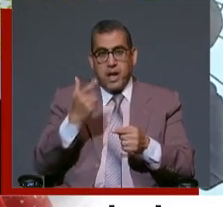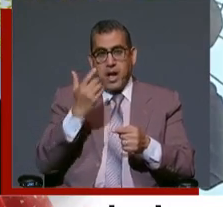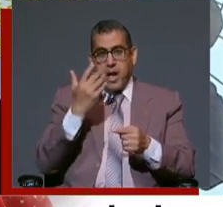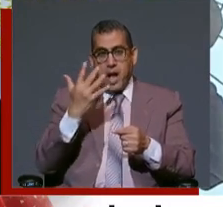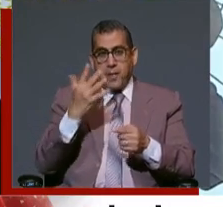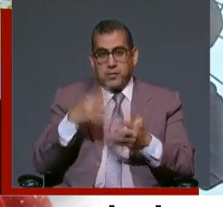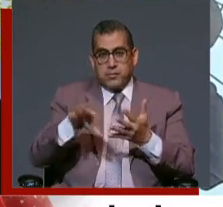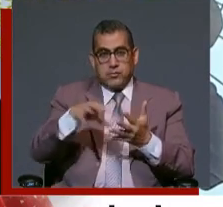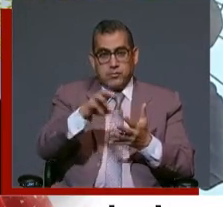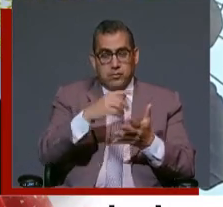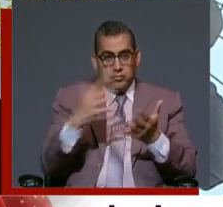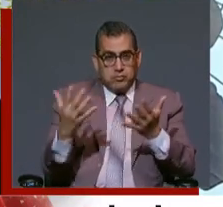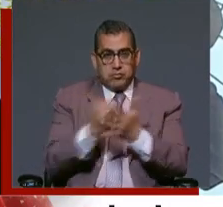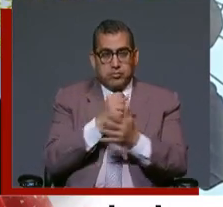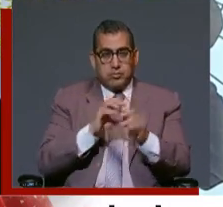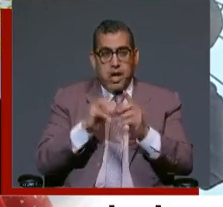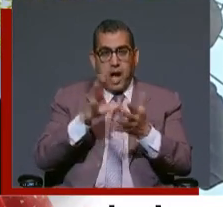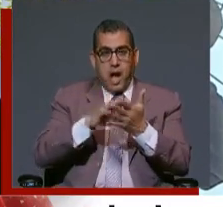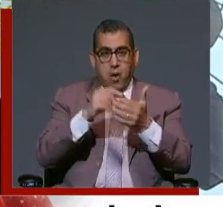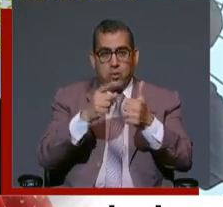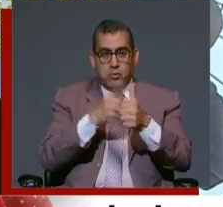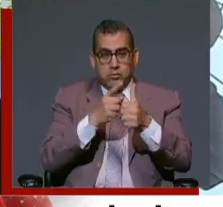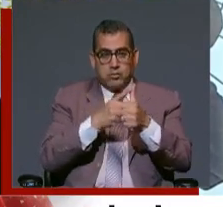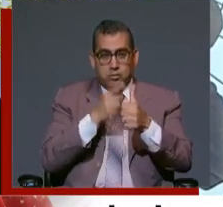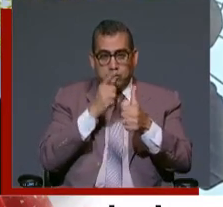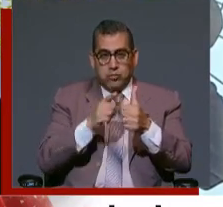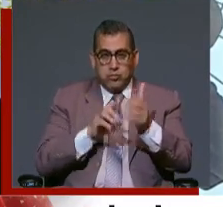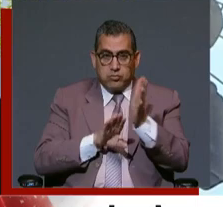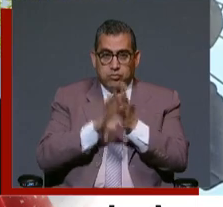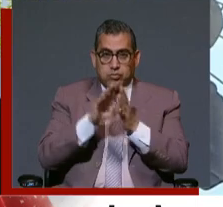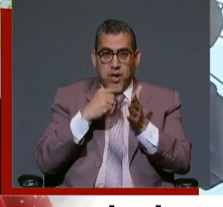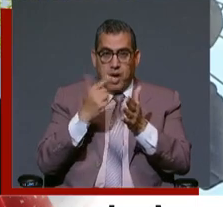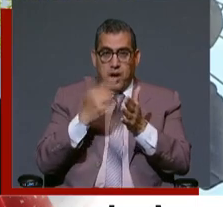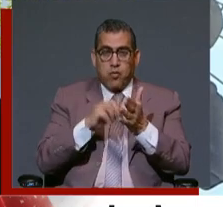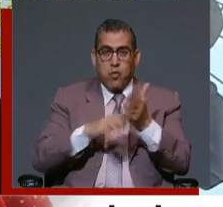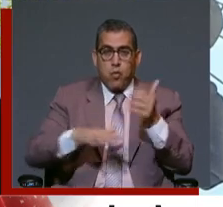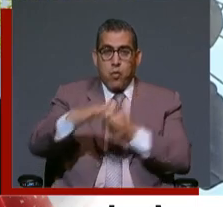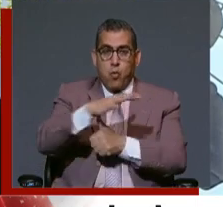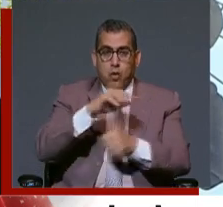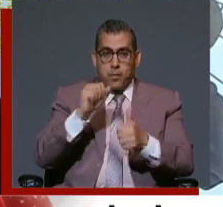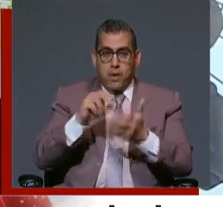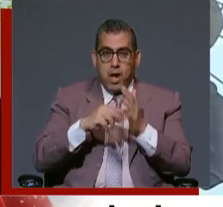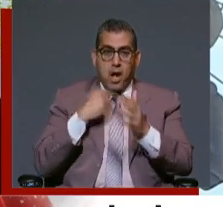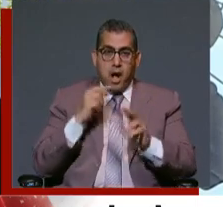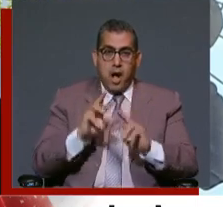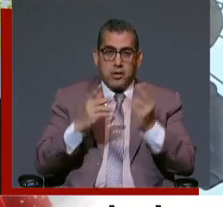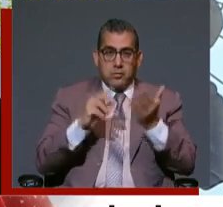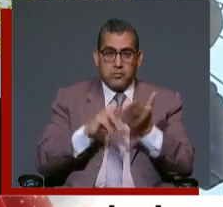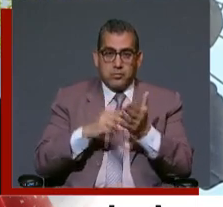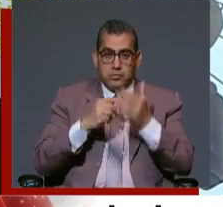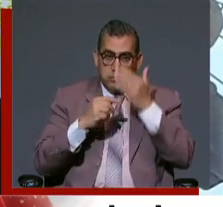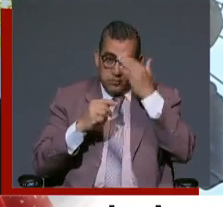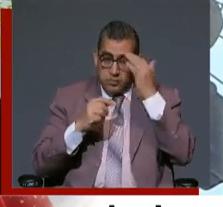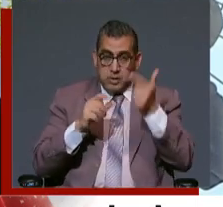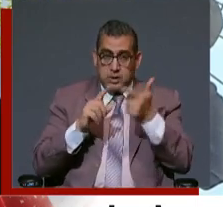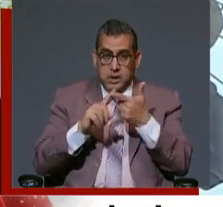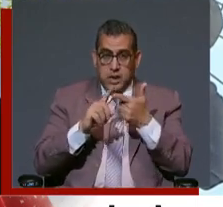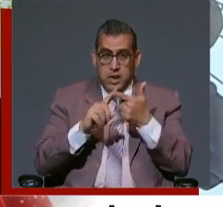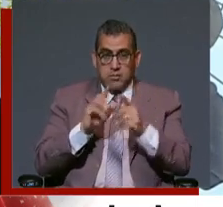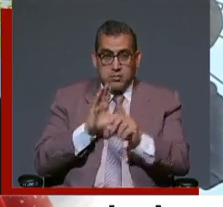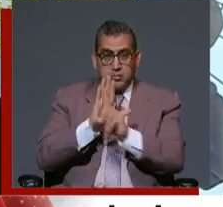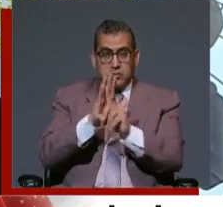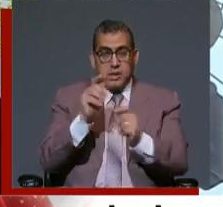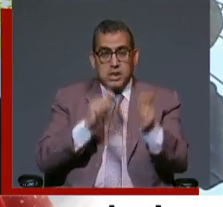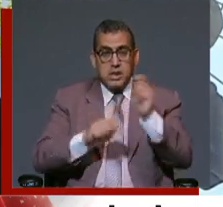5 خطط من أجل تحقيق هذا. أولها وضع خطط لتنمية وطنية للتحول الأخضر. ثانيا دعم